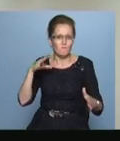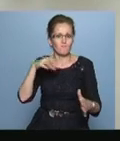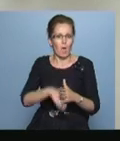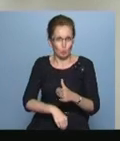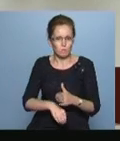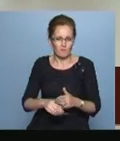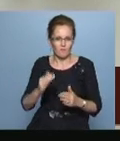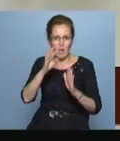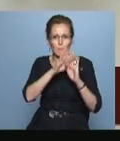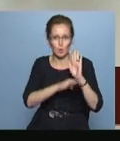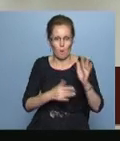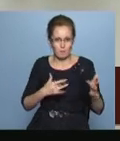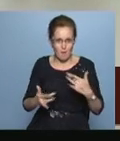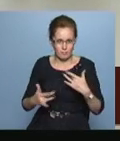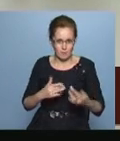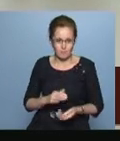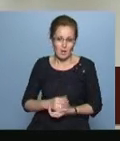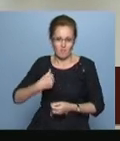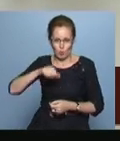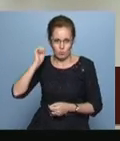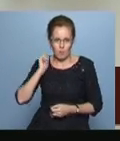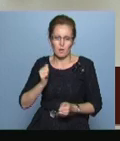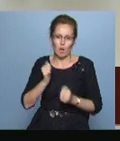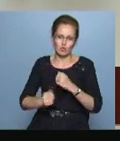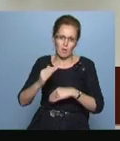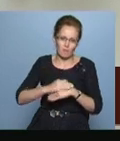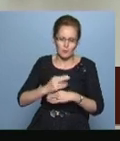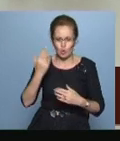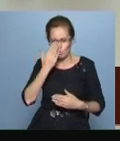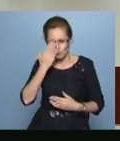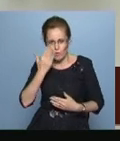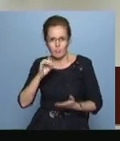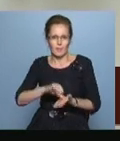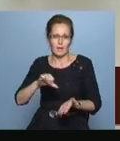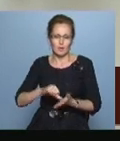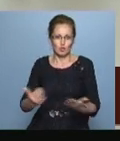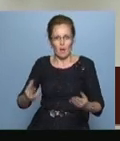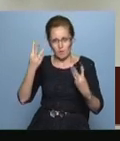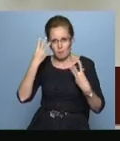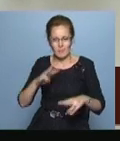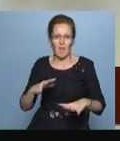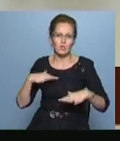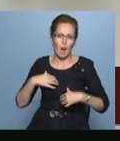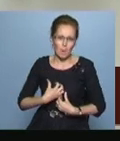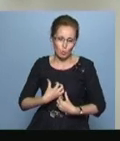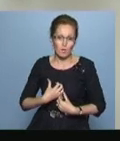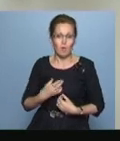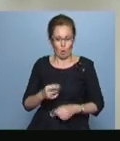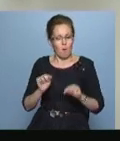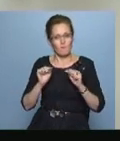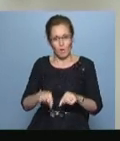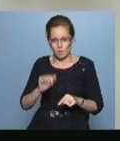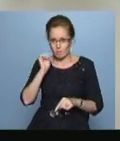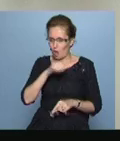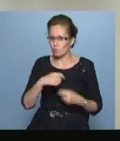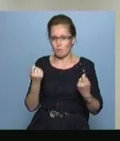прошлом году у нас были каждый вечер читки современной драматургии, потому что пьесы были незнакомые, то в этом году мы решили пойти